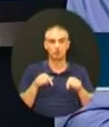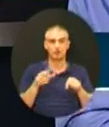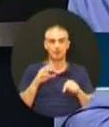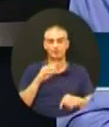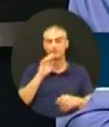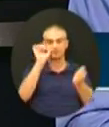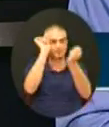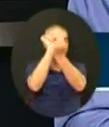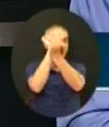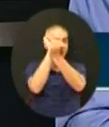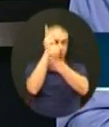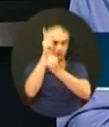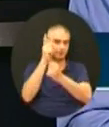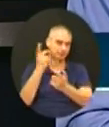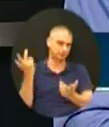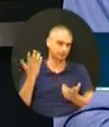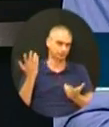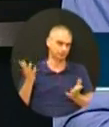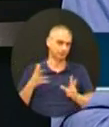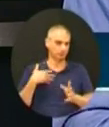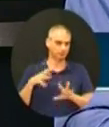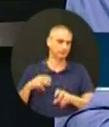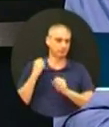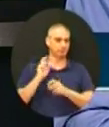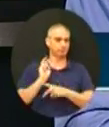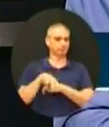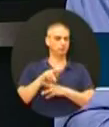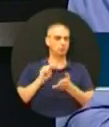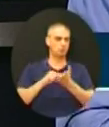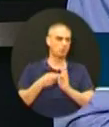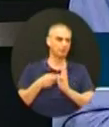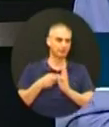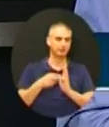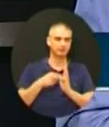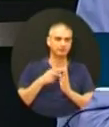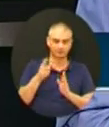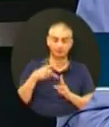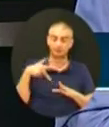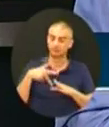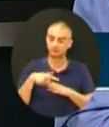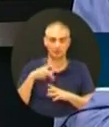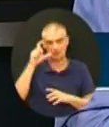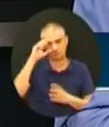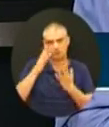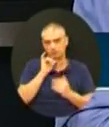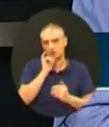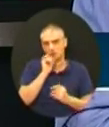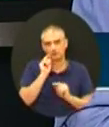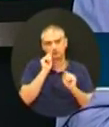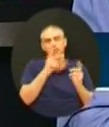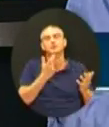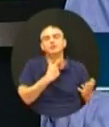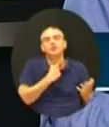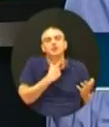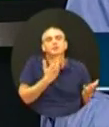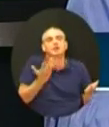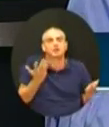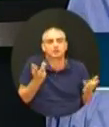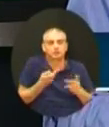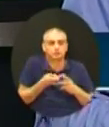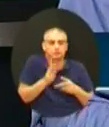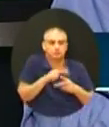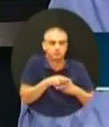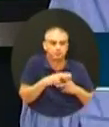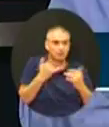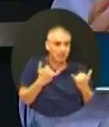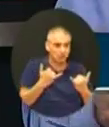מרואן ברגותי שנושף בעורף, זו חטוטרת שאבו מאזן לא רוצה לקחת אותו איתה לוושינגטון, אבל אין לו ברירה, היא הולכת ומתעצמת.